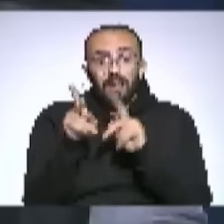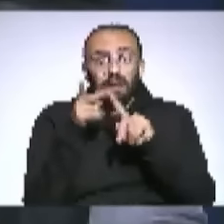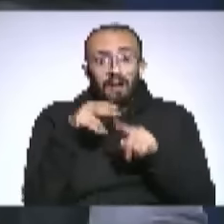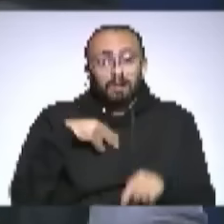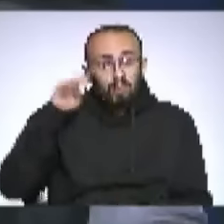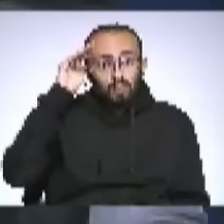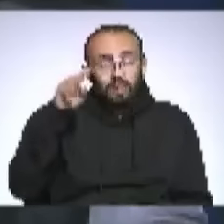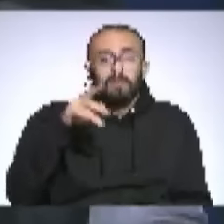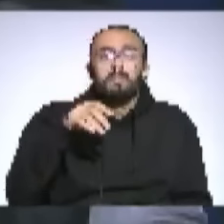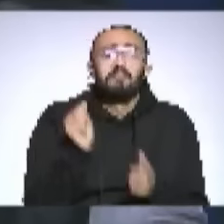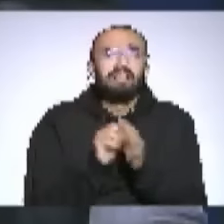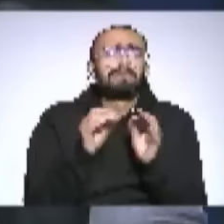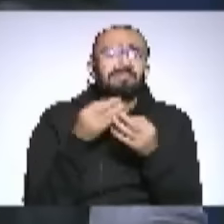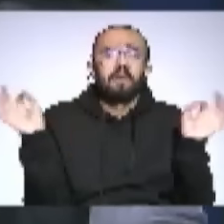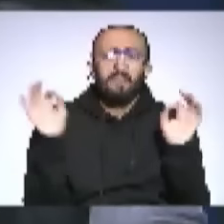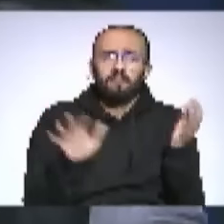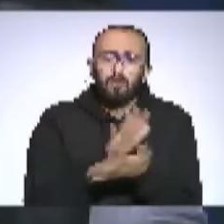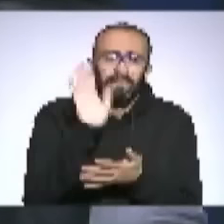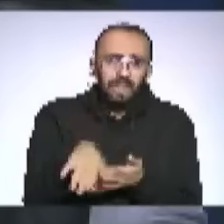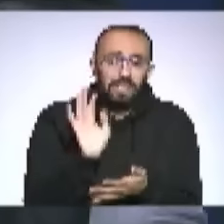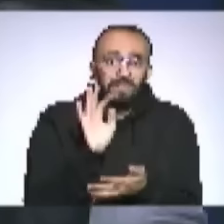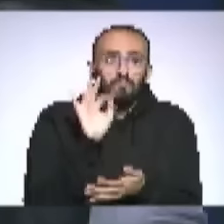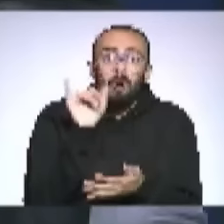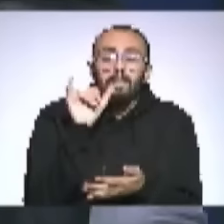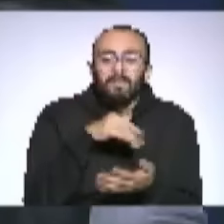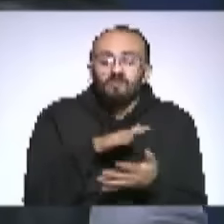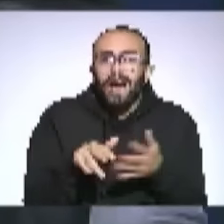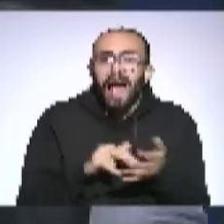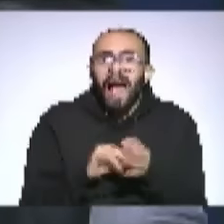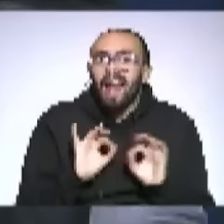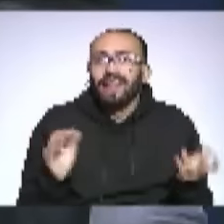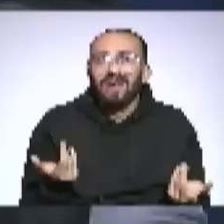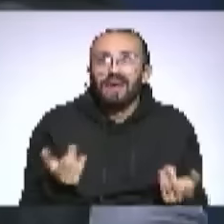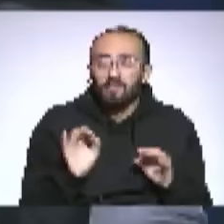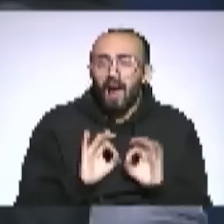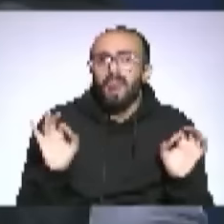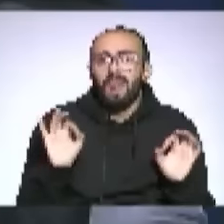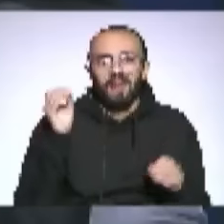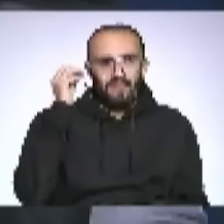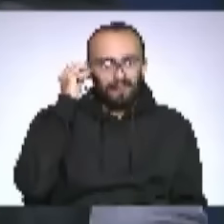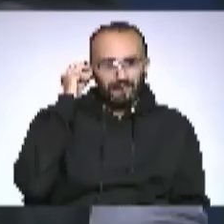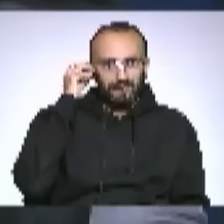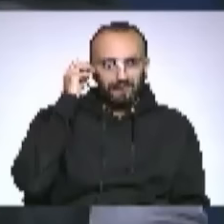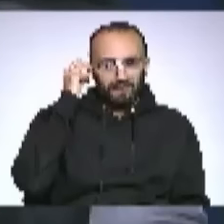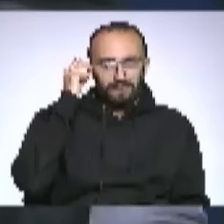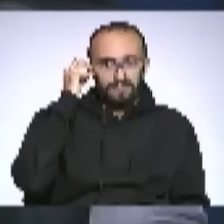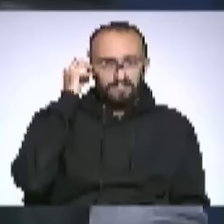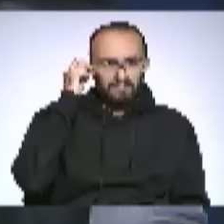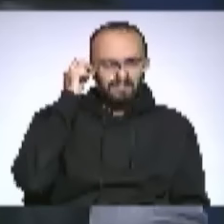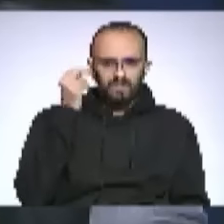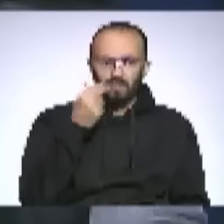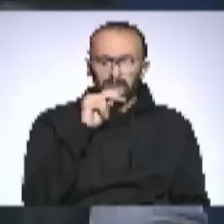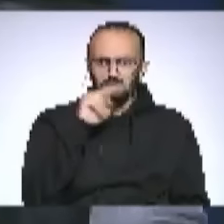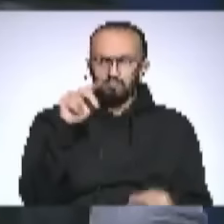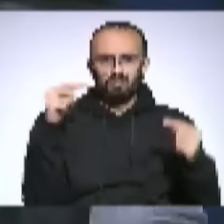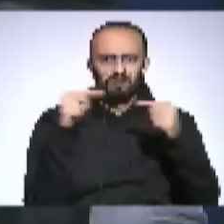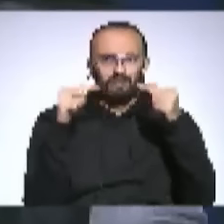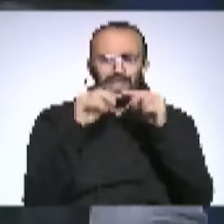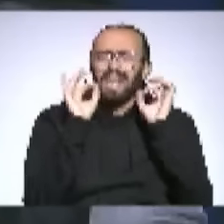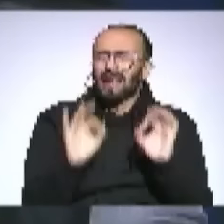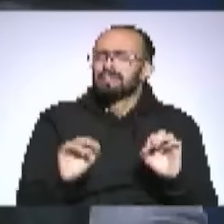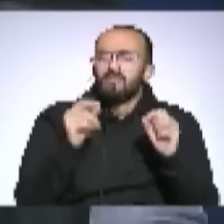اي بيت فيه خلافات انما ازاي نتعايش مع الخلافات اللي موجوده اثنين بيختلفوا عن بعض قد